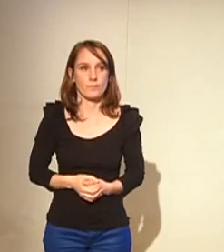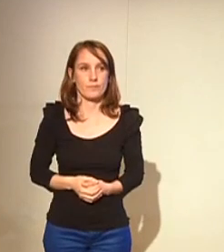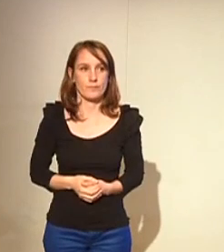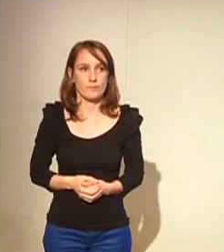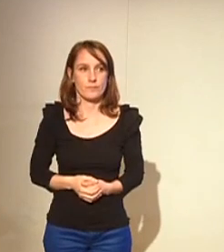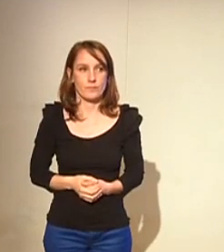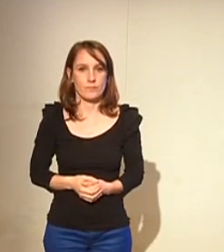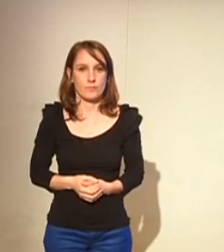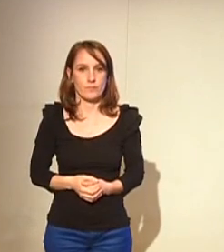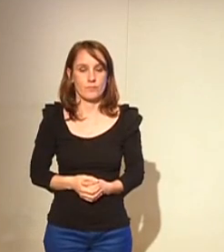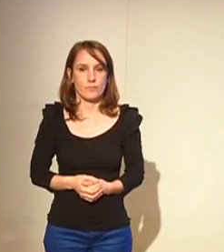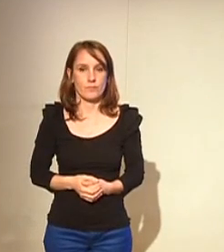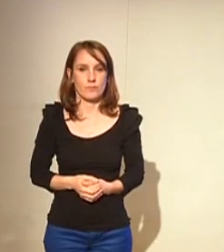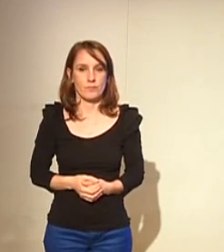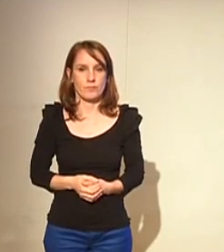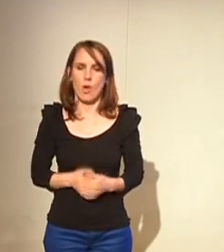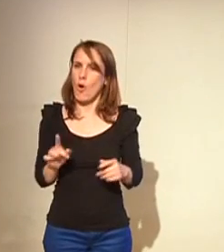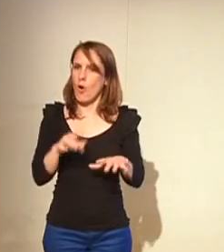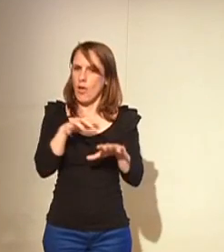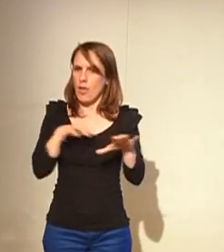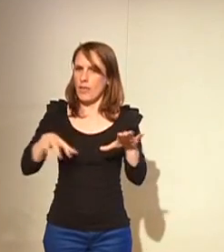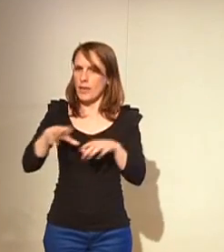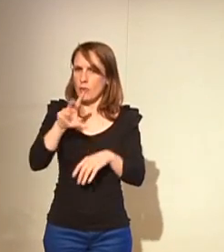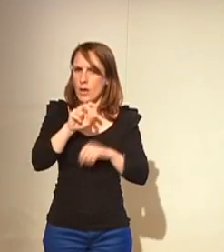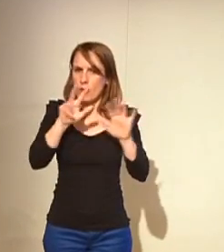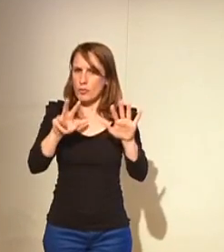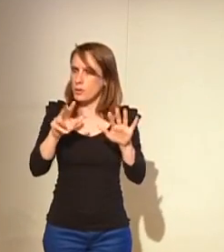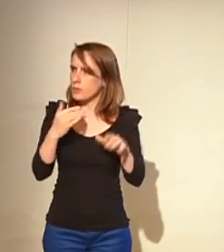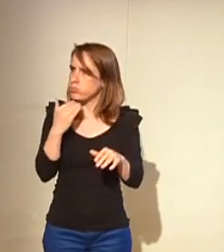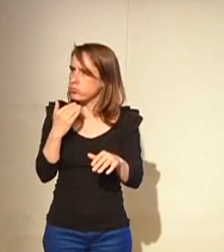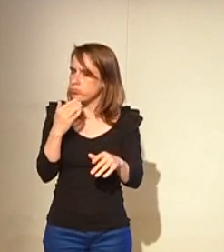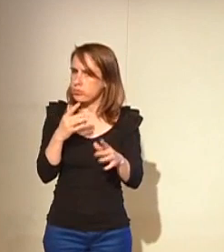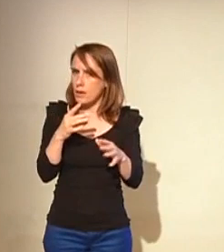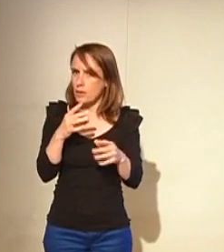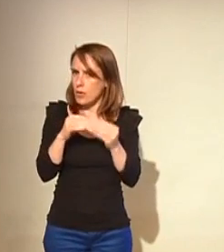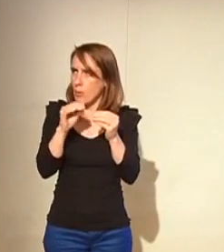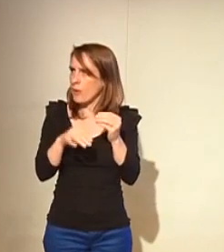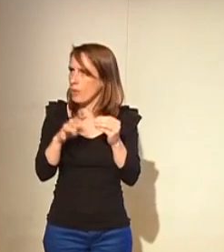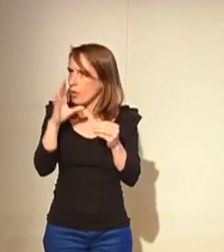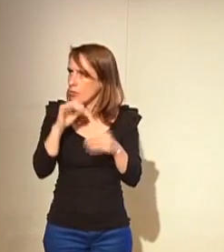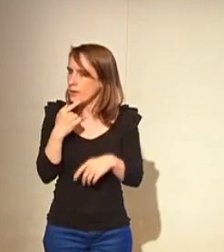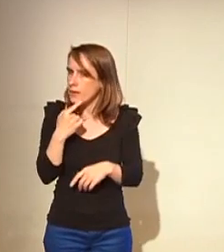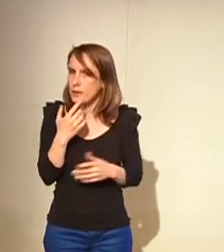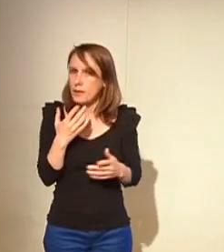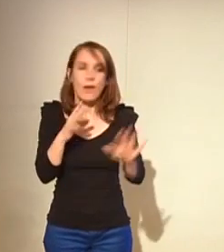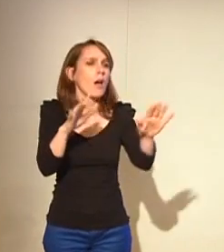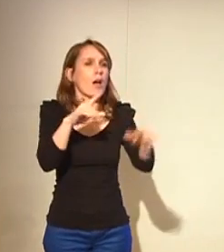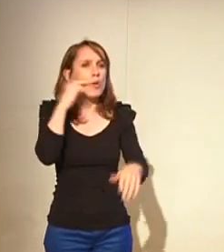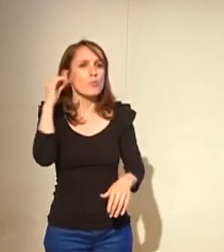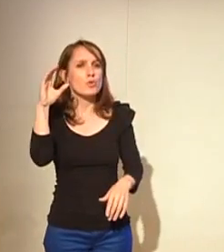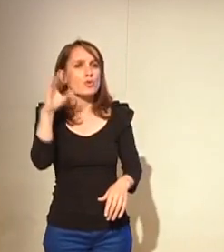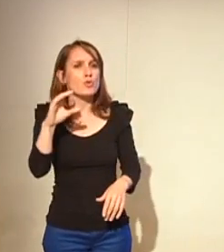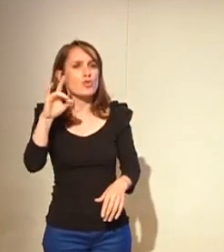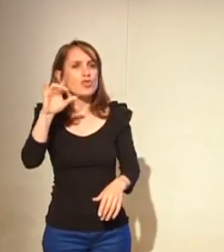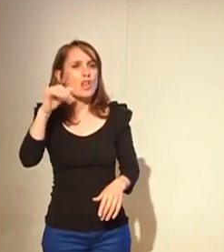23 territoire 38 non ils vont vouloir aussi on a oublié celle-là je pense monsieur chamussi pour pour